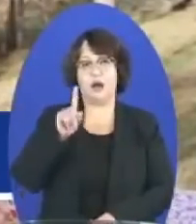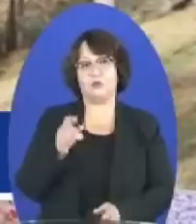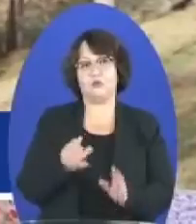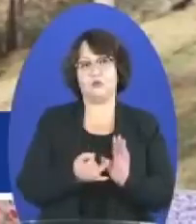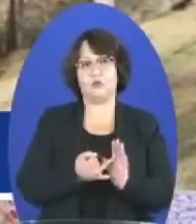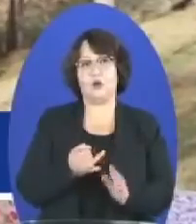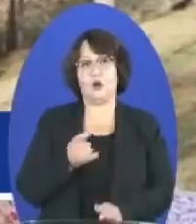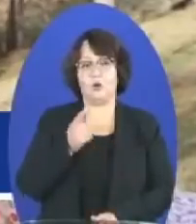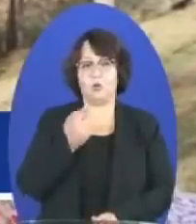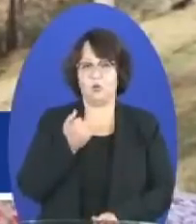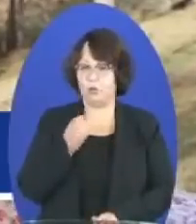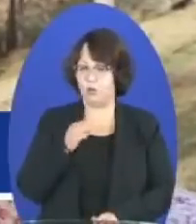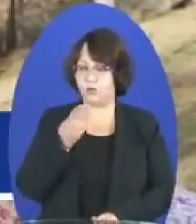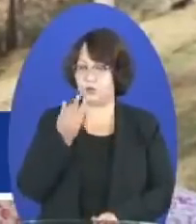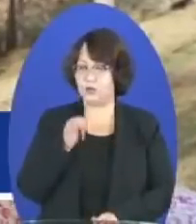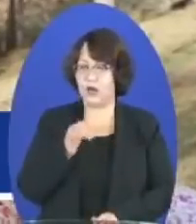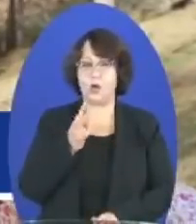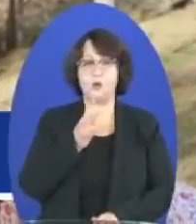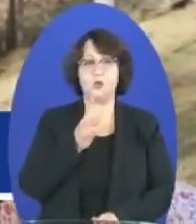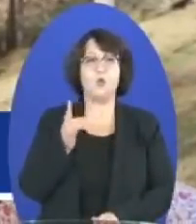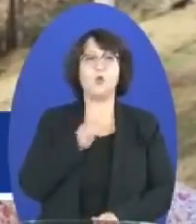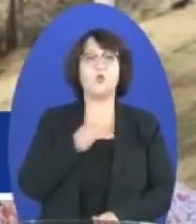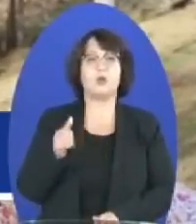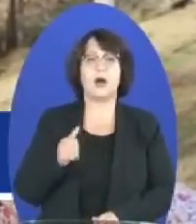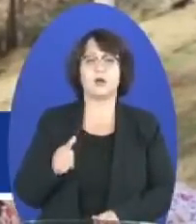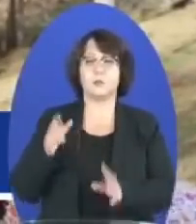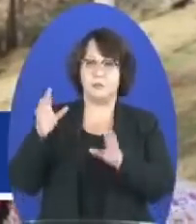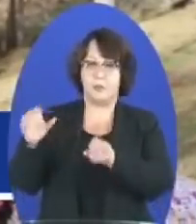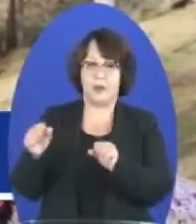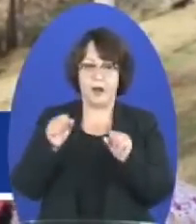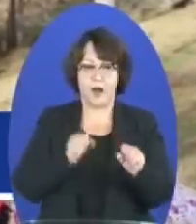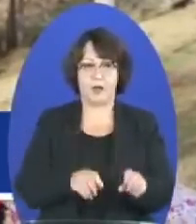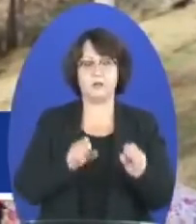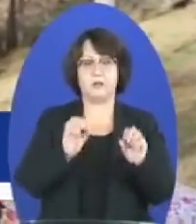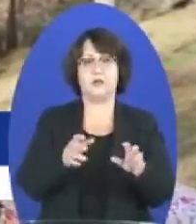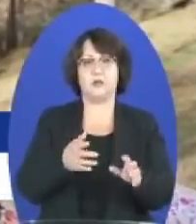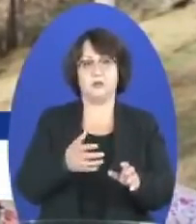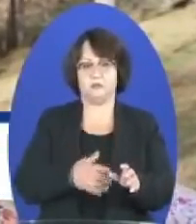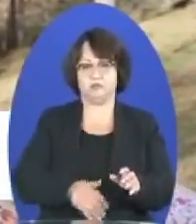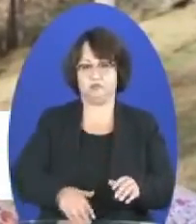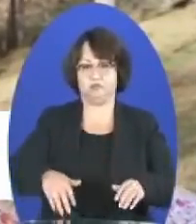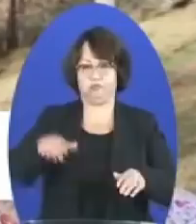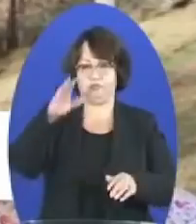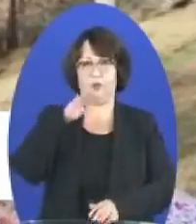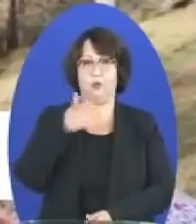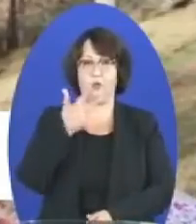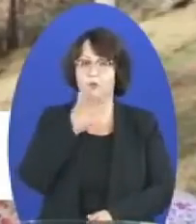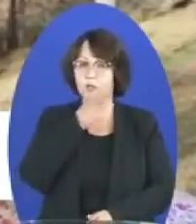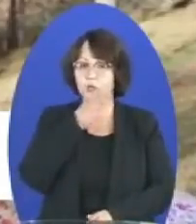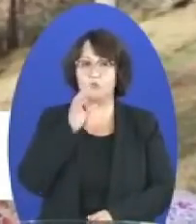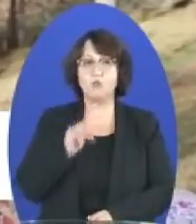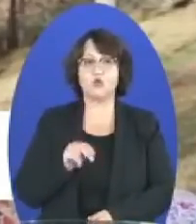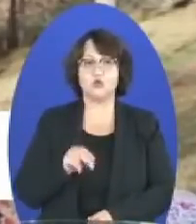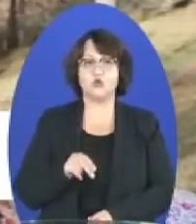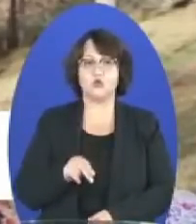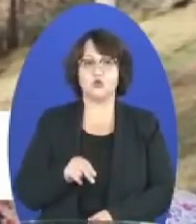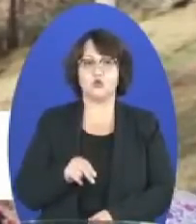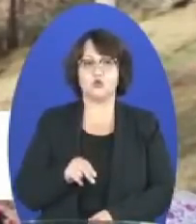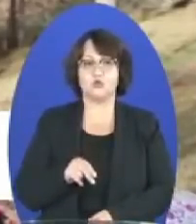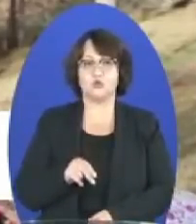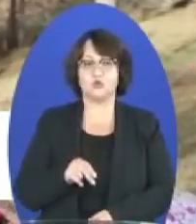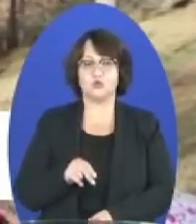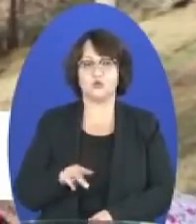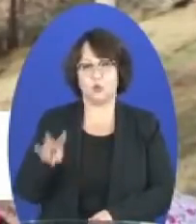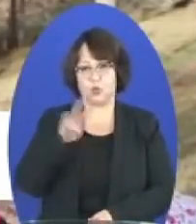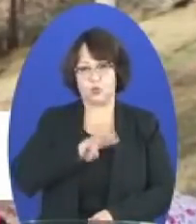нуруунаас барьж тээвэрлэн авчирж ирсэн. Одоо буунууд маань 3 настай буунууд их